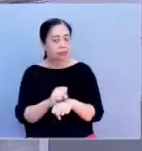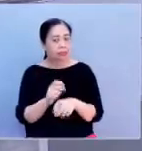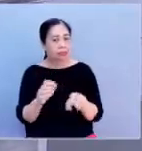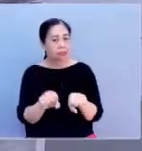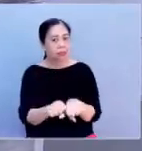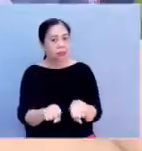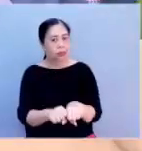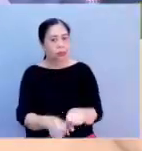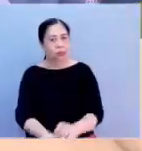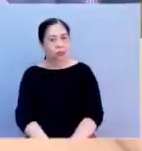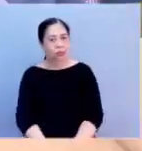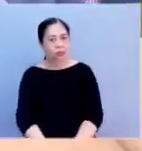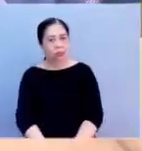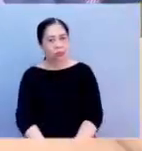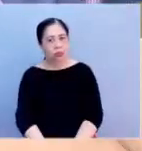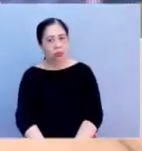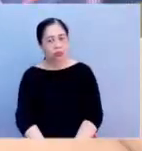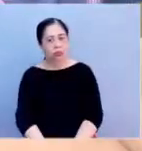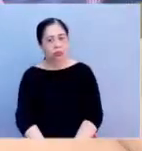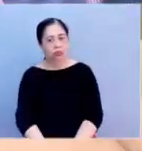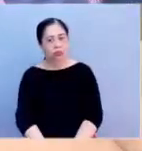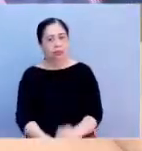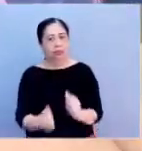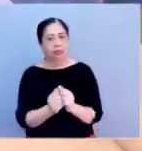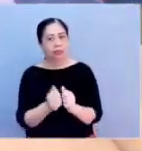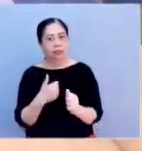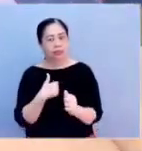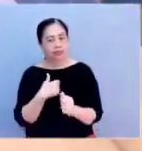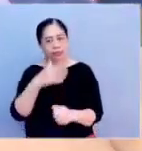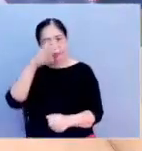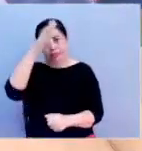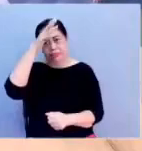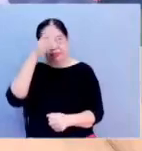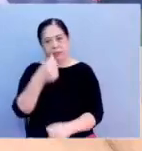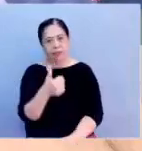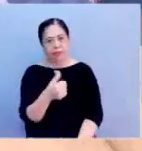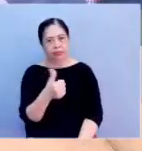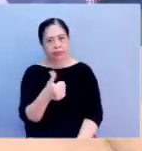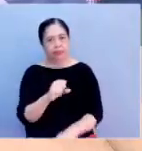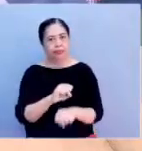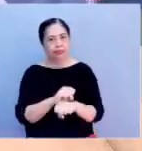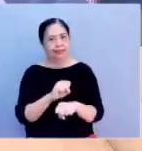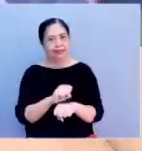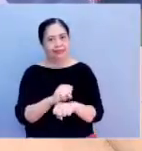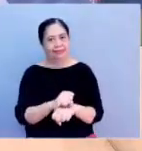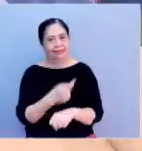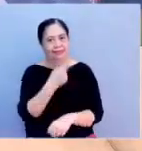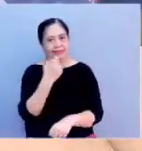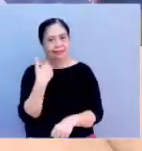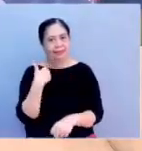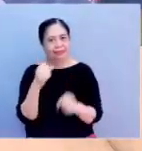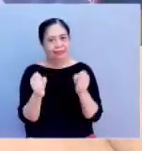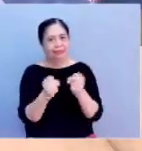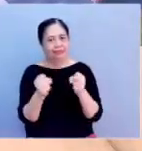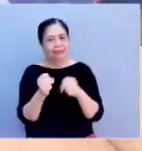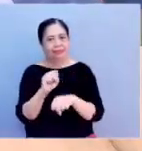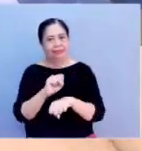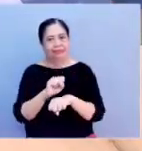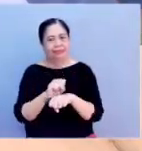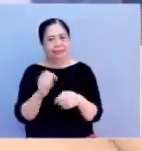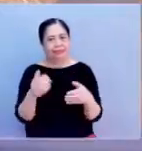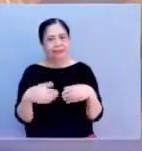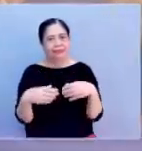sapatos mo? Ano po kami? Bali, kasama po ako tsaka si Papa. Bali, 10 na po kami sa gawaan. Kasi meron po kami maliit na gawaan ng sapatos sa